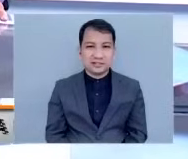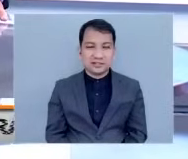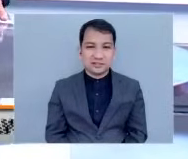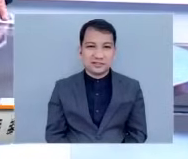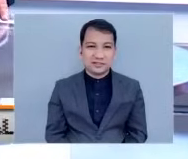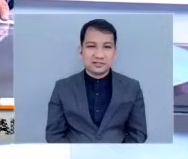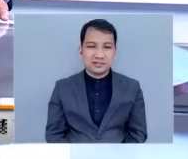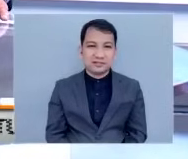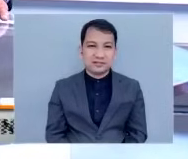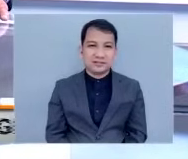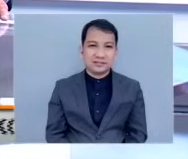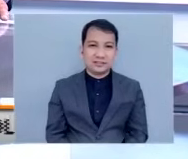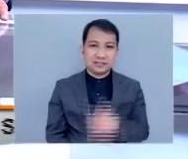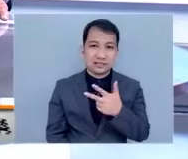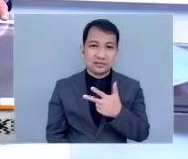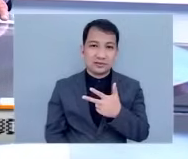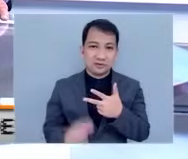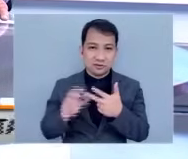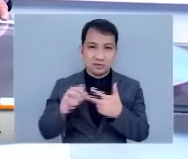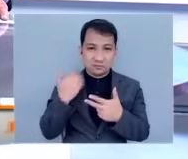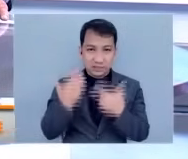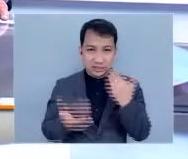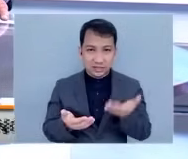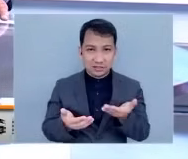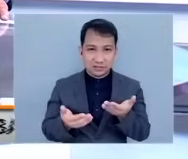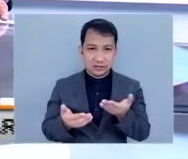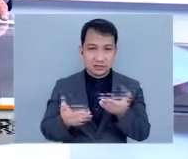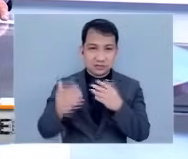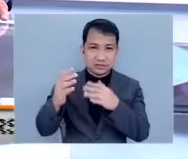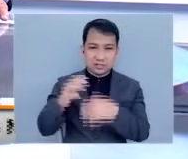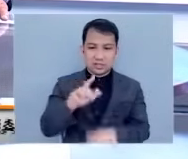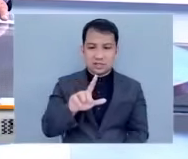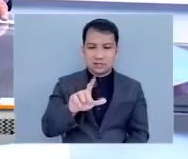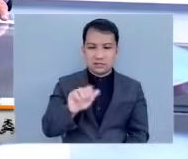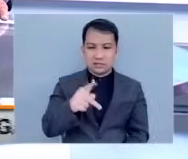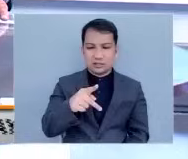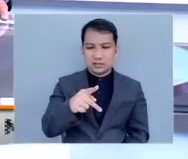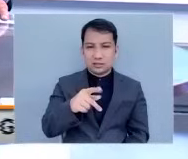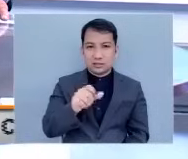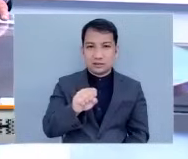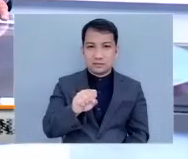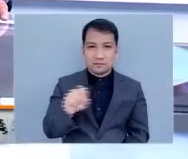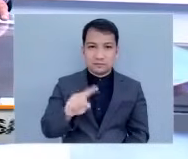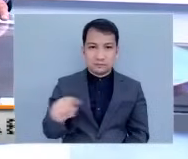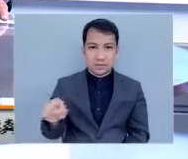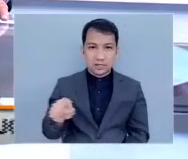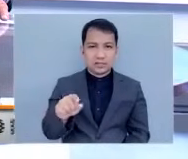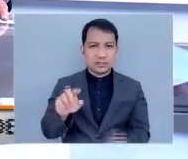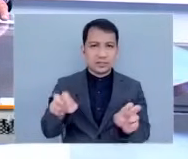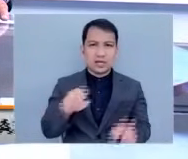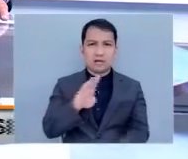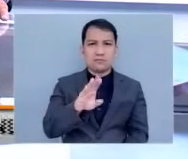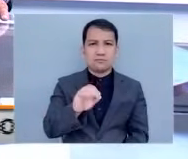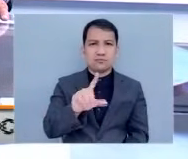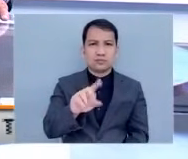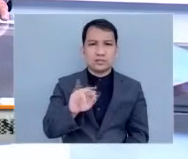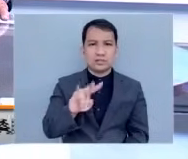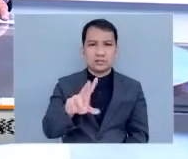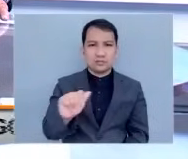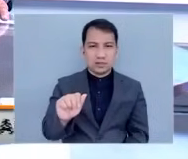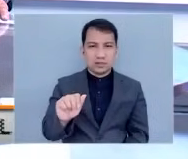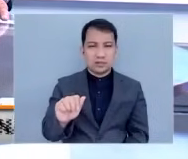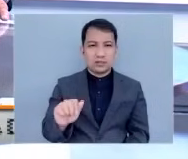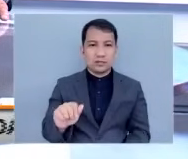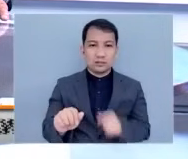Tatlo ang patay sa landslide sa La Paz, Bolivia. Kabi-kabilang rescue operations naman ang kinasa sa ilang probinsya sa China dahil sa